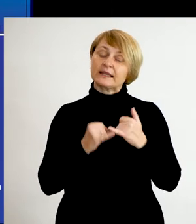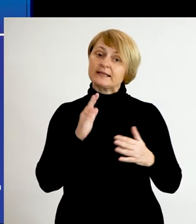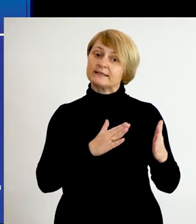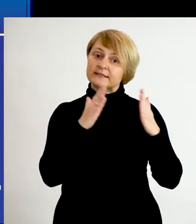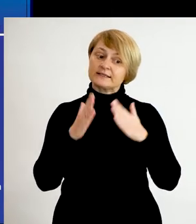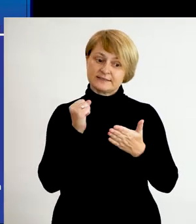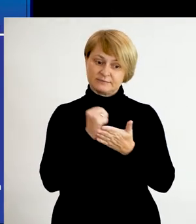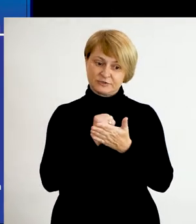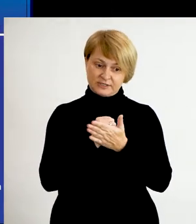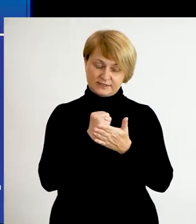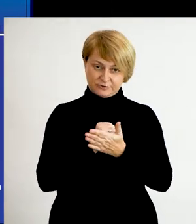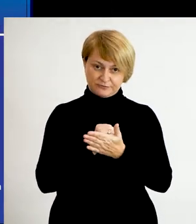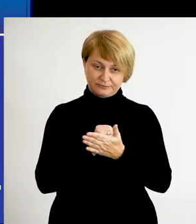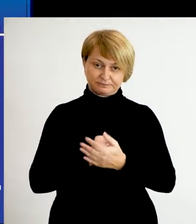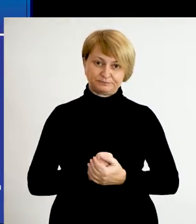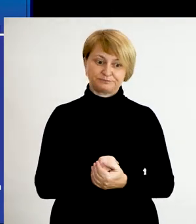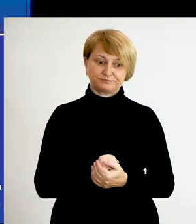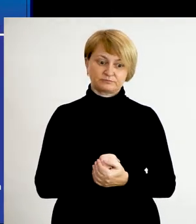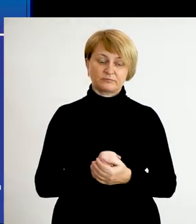Jeżeli chodzi o budżet